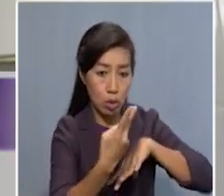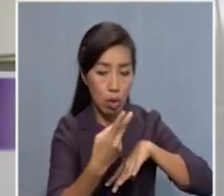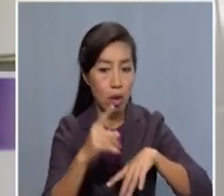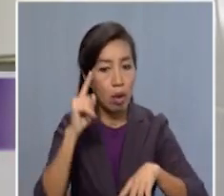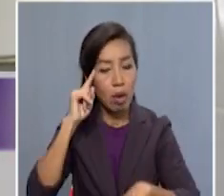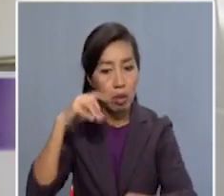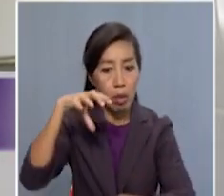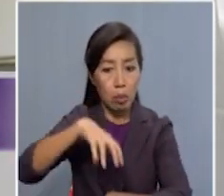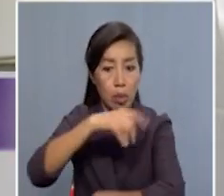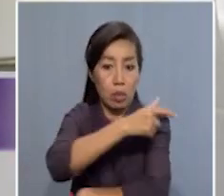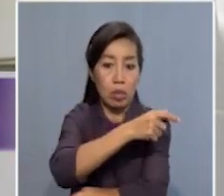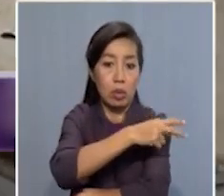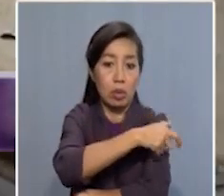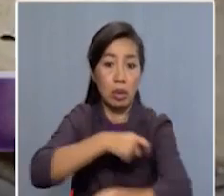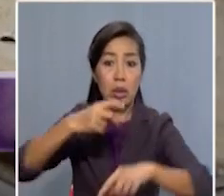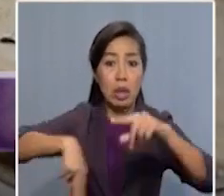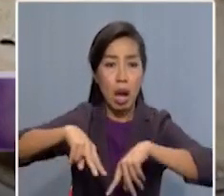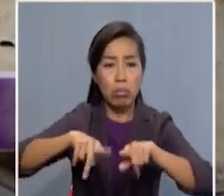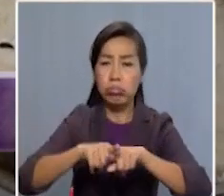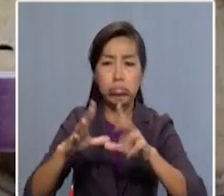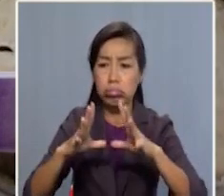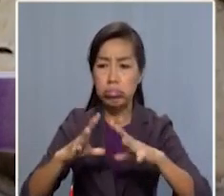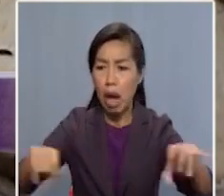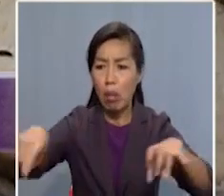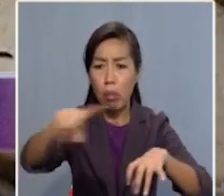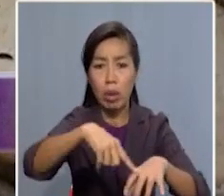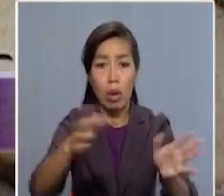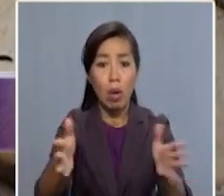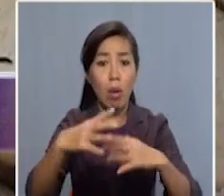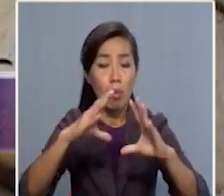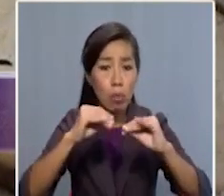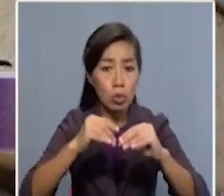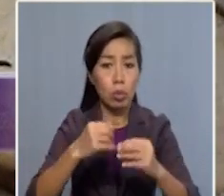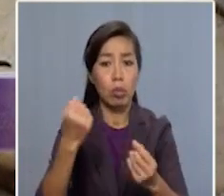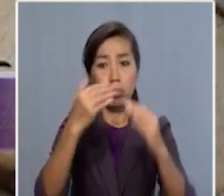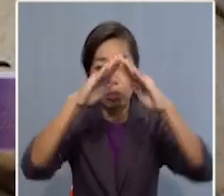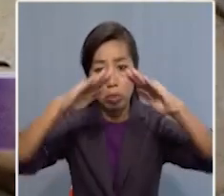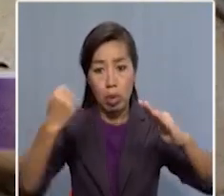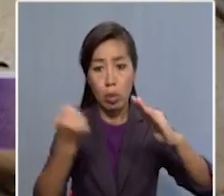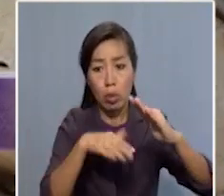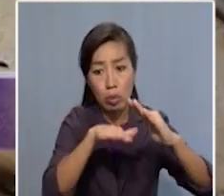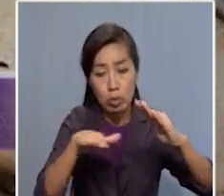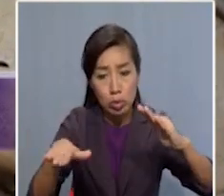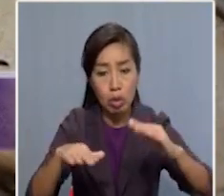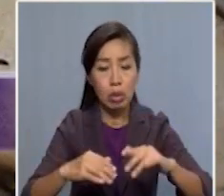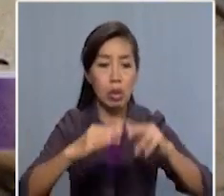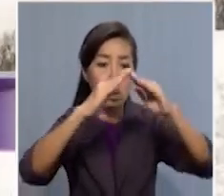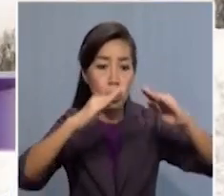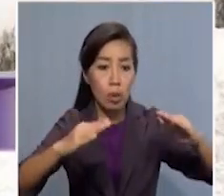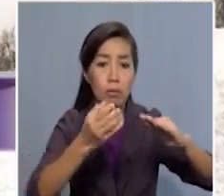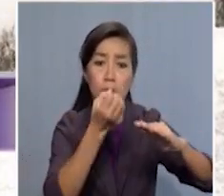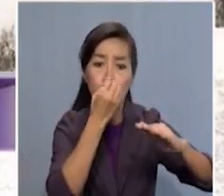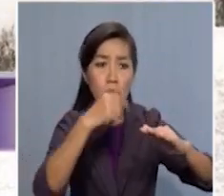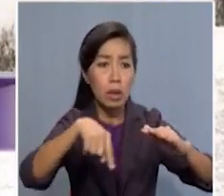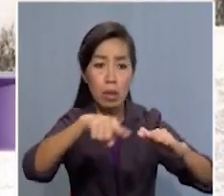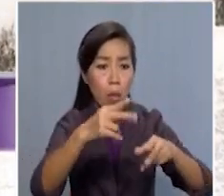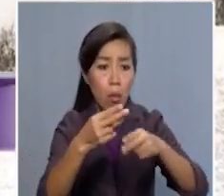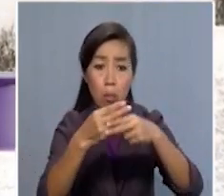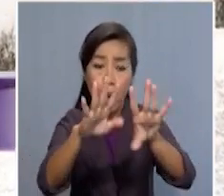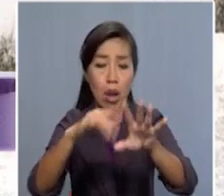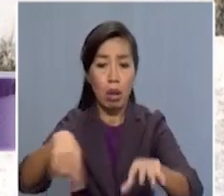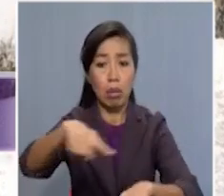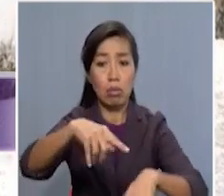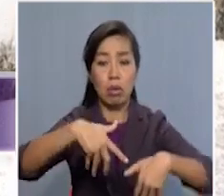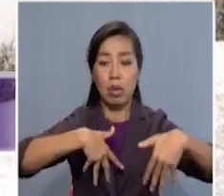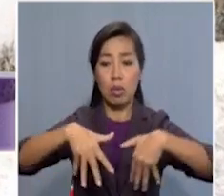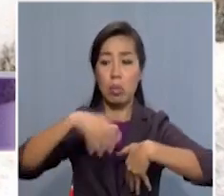ภ.ที่สภาพไม่แตกต่างกันหอประชุมใหญ่โรงจอดรถแล้วก็อาคารร้านอาหารก็ถูกทิ้งร้างเช่นเดียวกันชาวบ้านหล